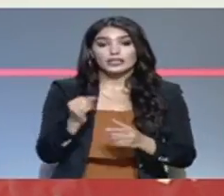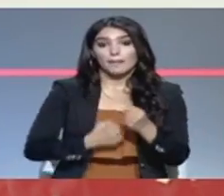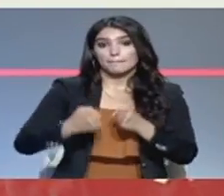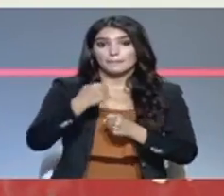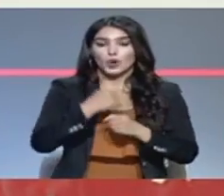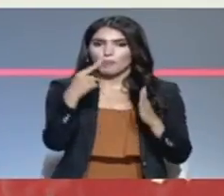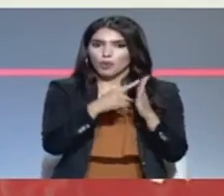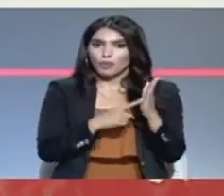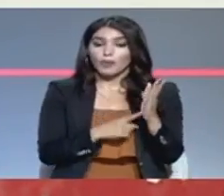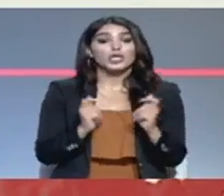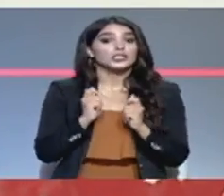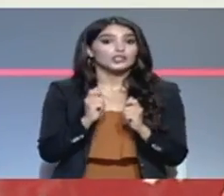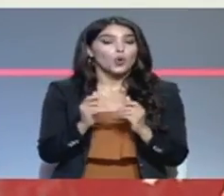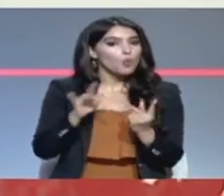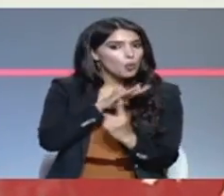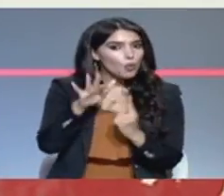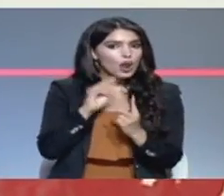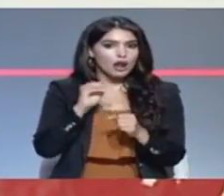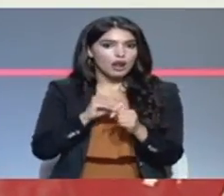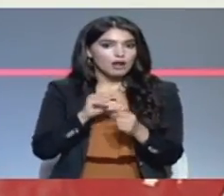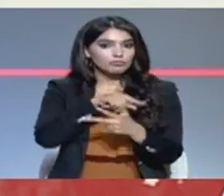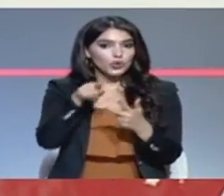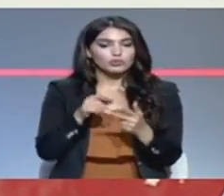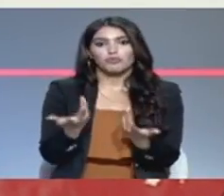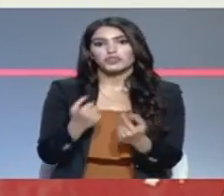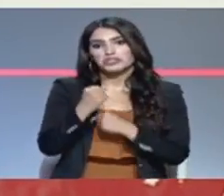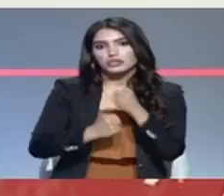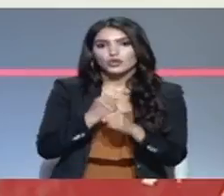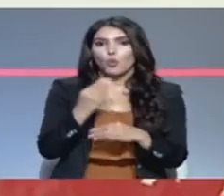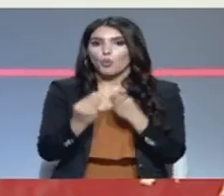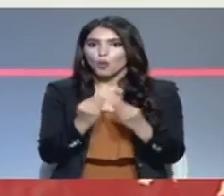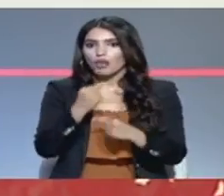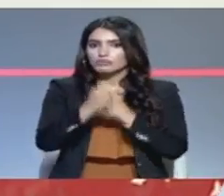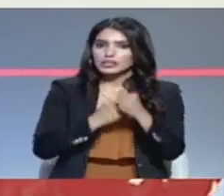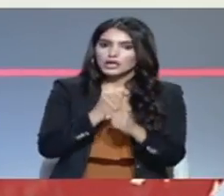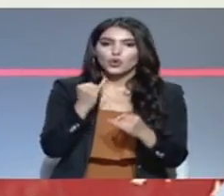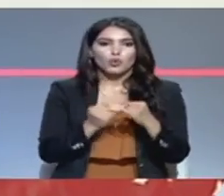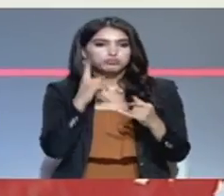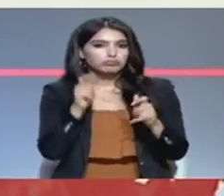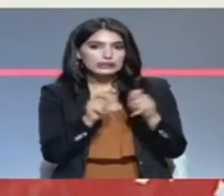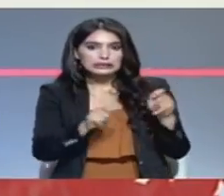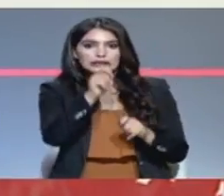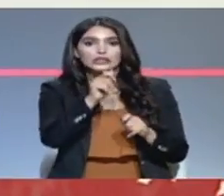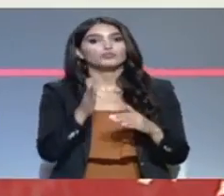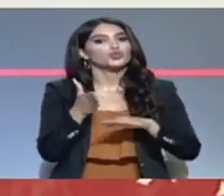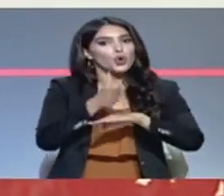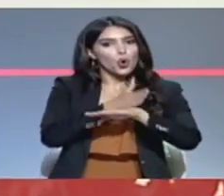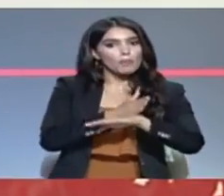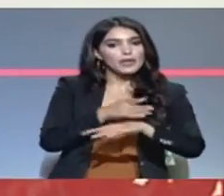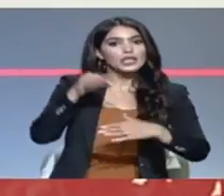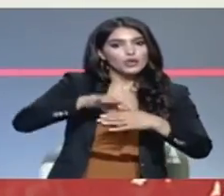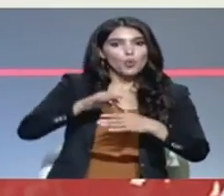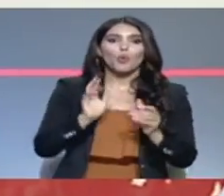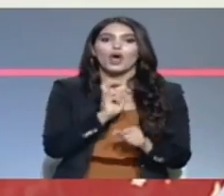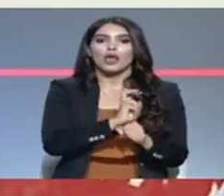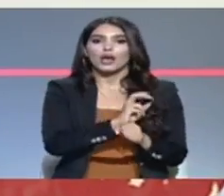بعض النقاط السياسية والاجتماعية والاقتصادية في غضون سنة أو سنة ونصف، وبعد نقيم ويأمن نمشيو الانتخابات مبكرة أو يستمر سي